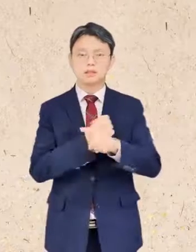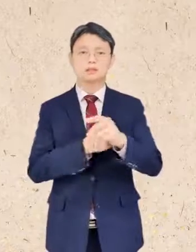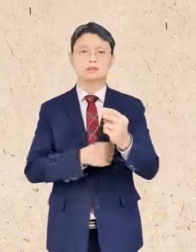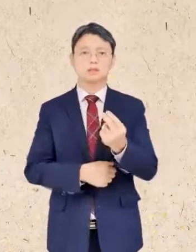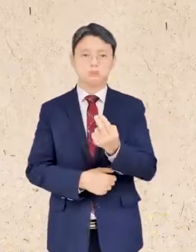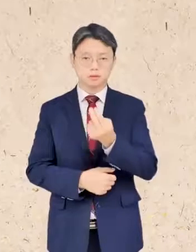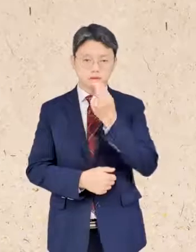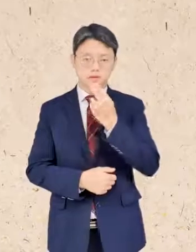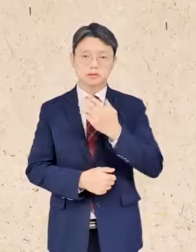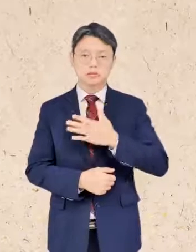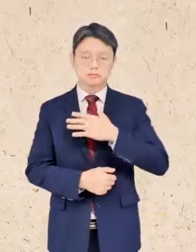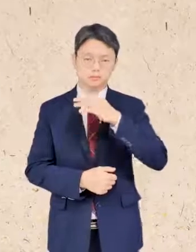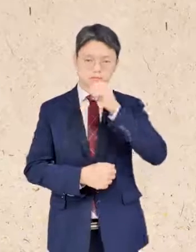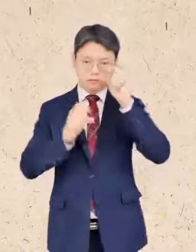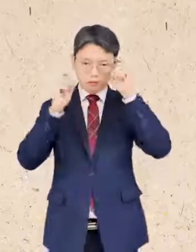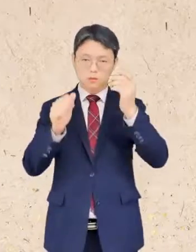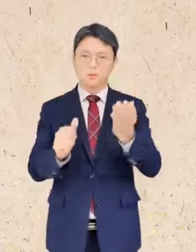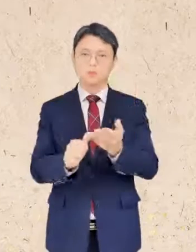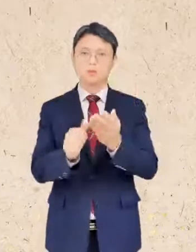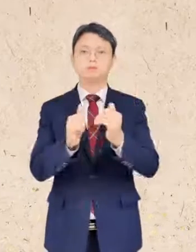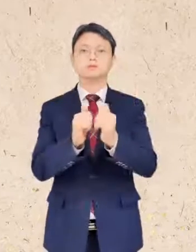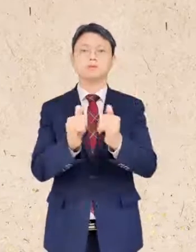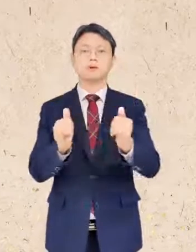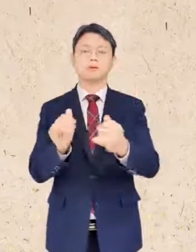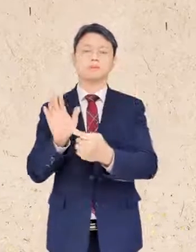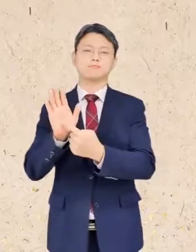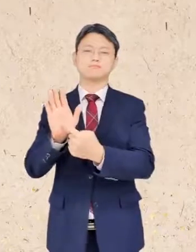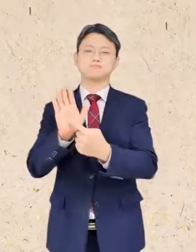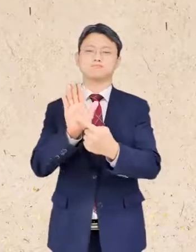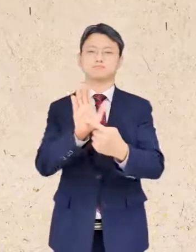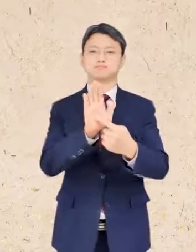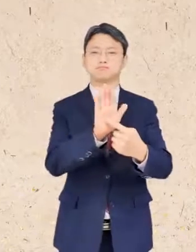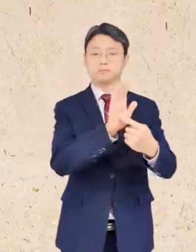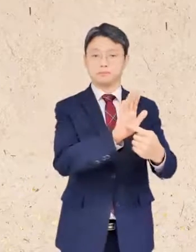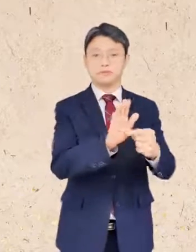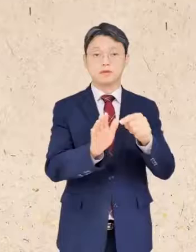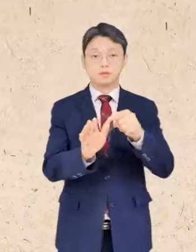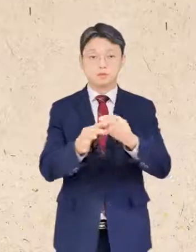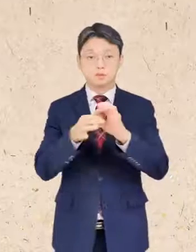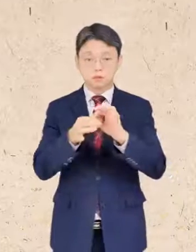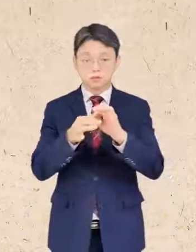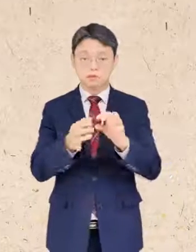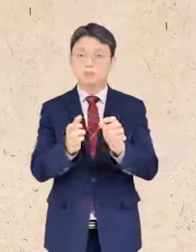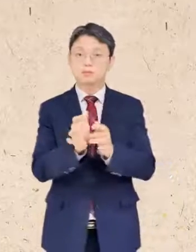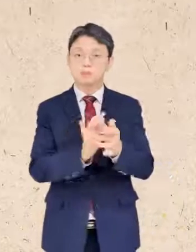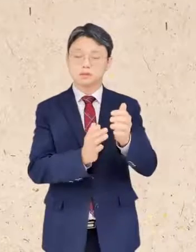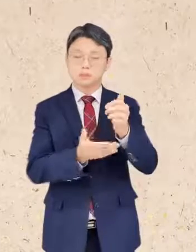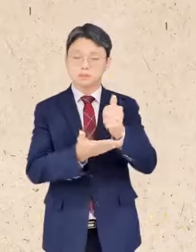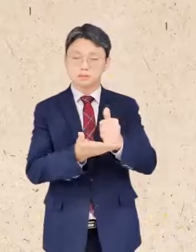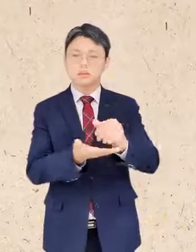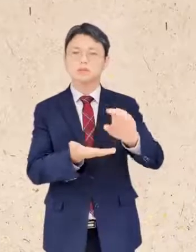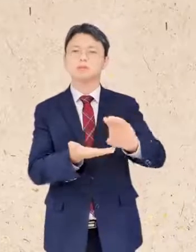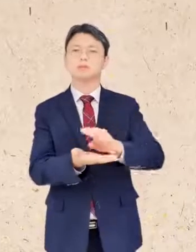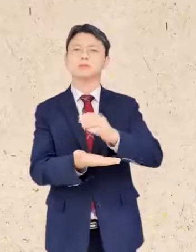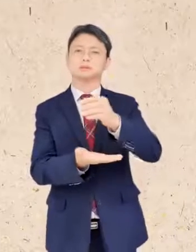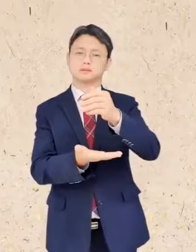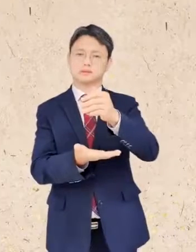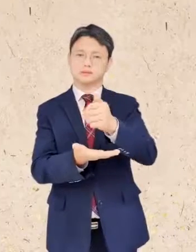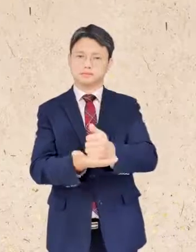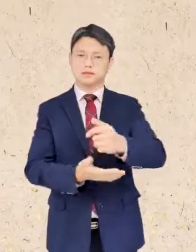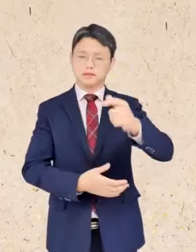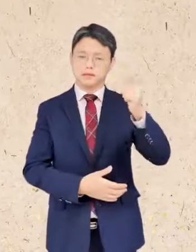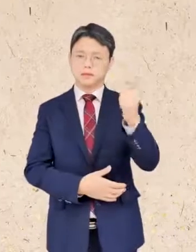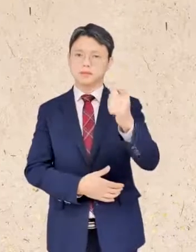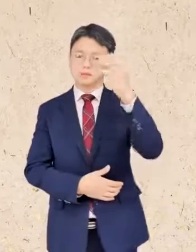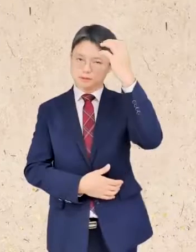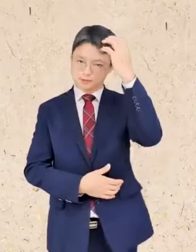생명이다, 나는 선한 목자다 라고 하는 표현이 등장한다는 것입니다. 이를 통해 예수님이 정말 그리스도이심을